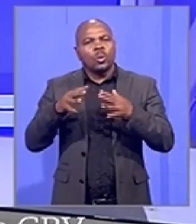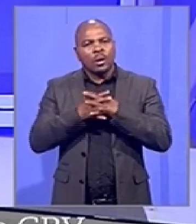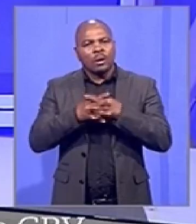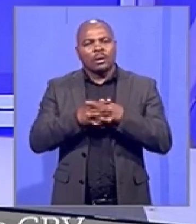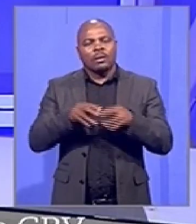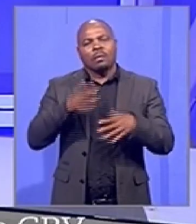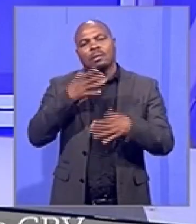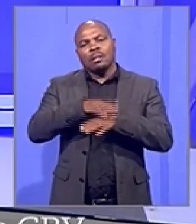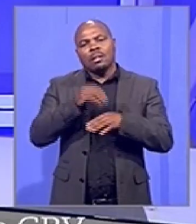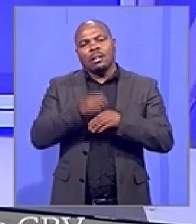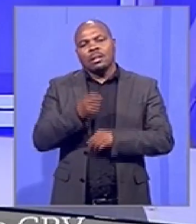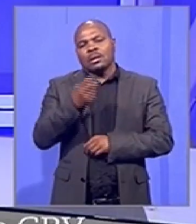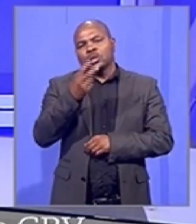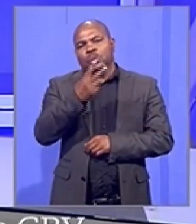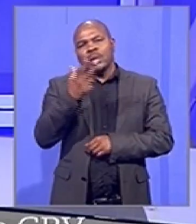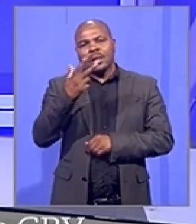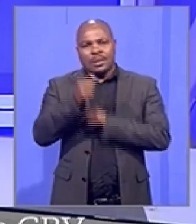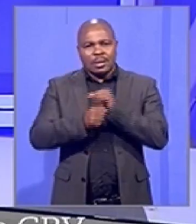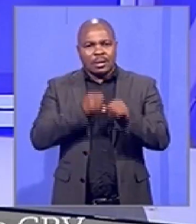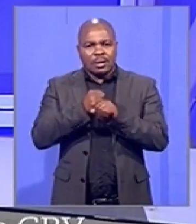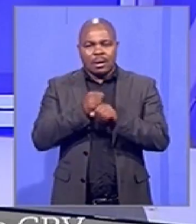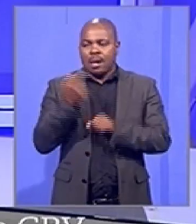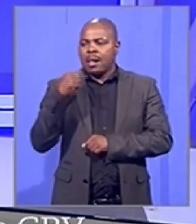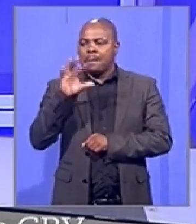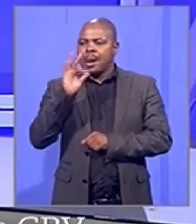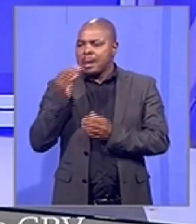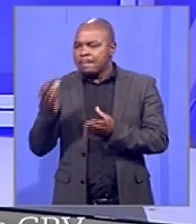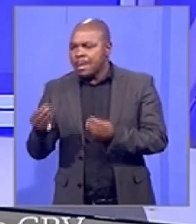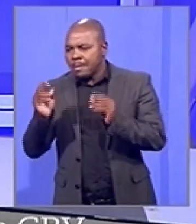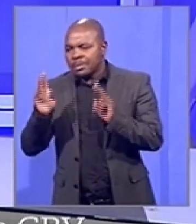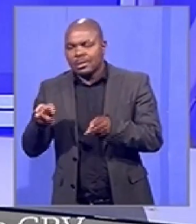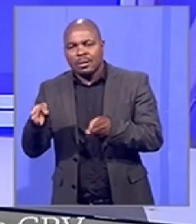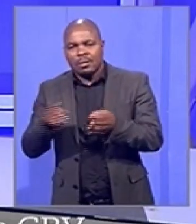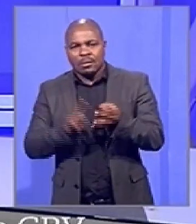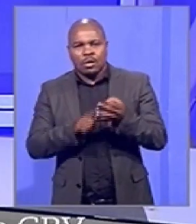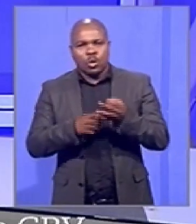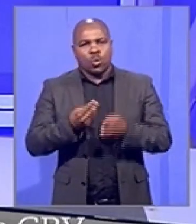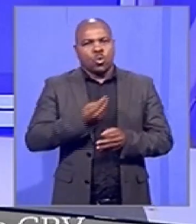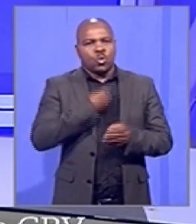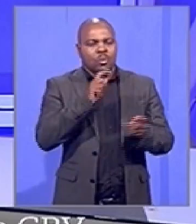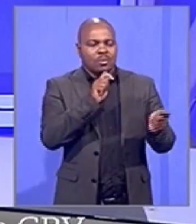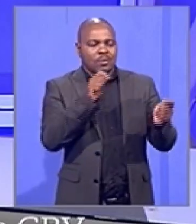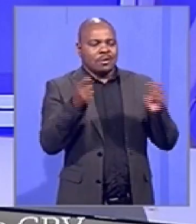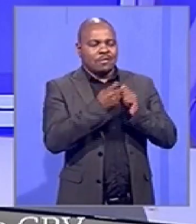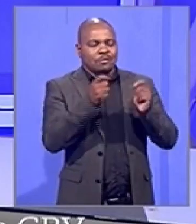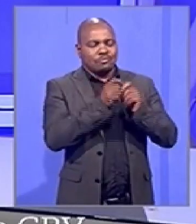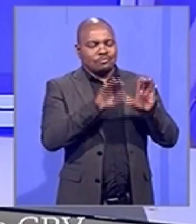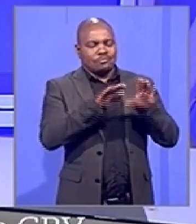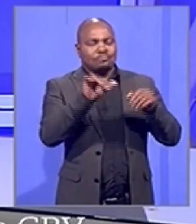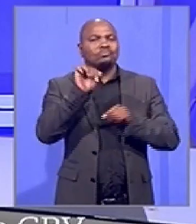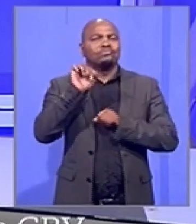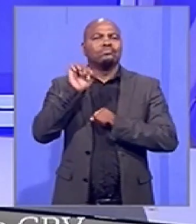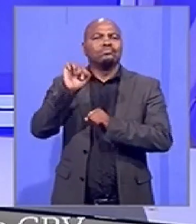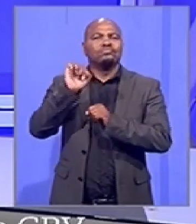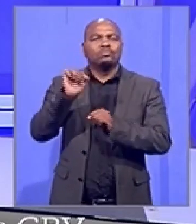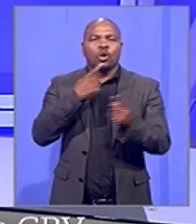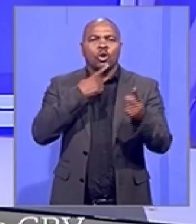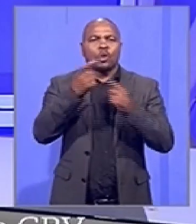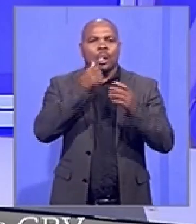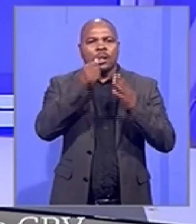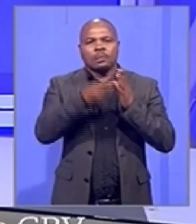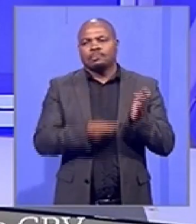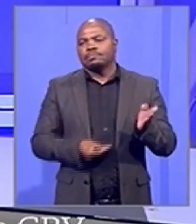28 sona se fumanwe ka Bloemfontein ka Mantaha. Mokgatlo wa batjha wa Youth Revolution o bile le mohwanto ho yana ka lengolo la